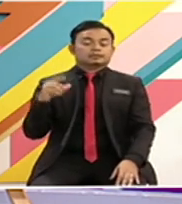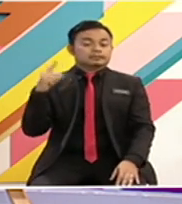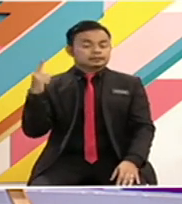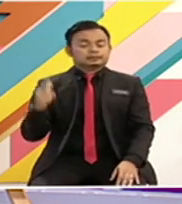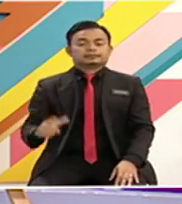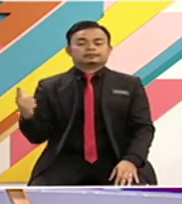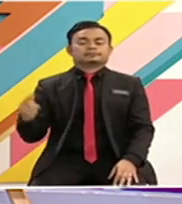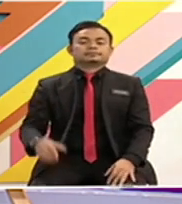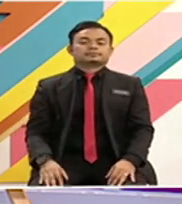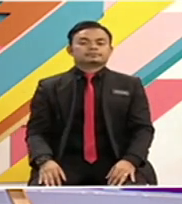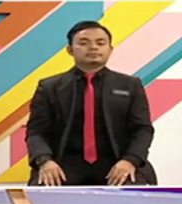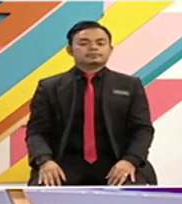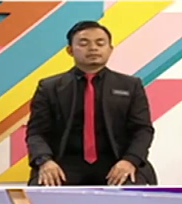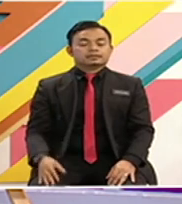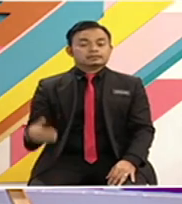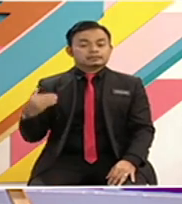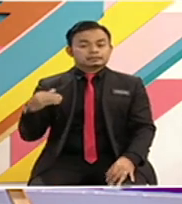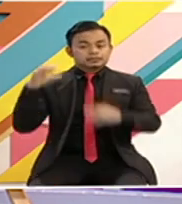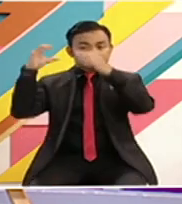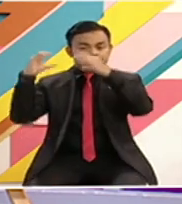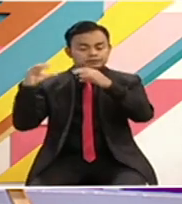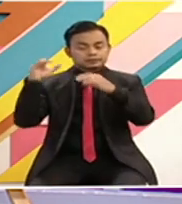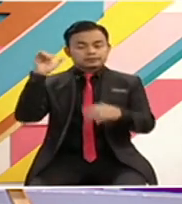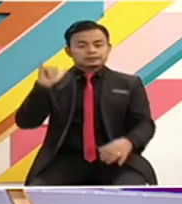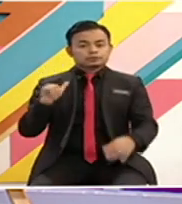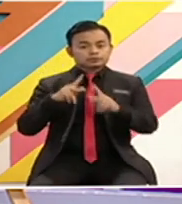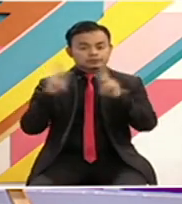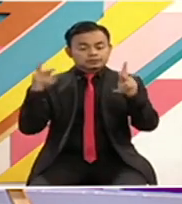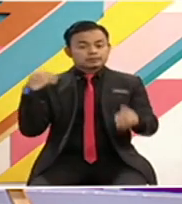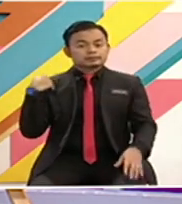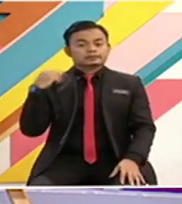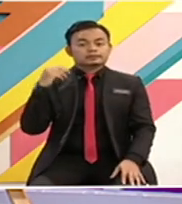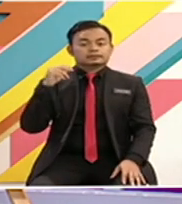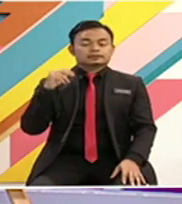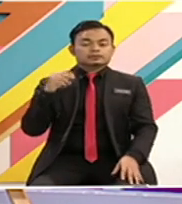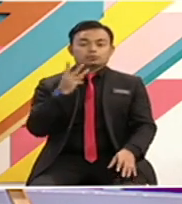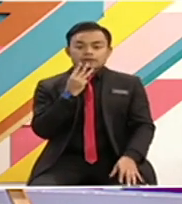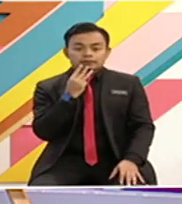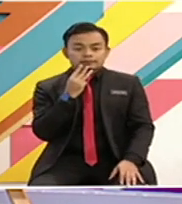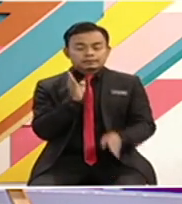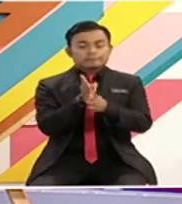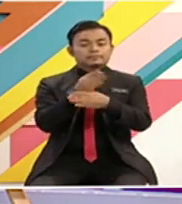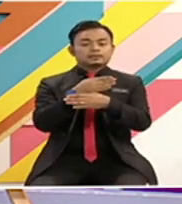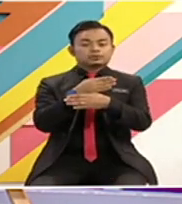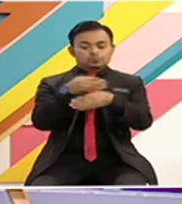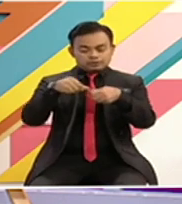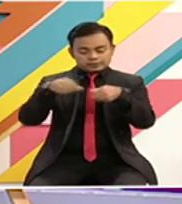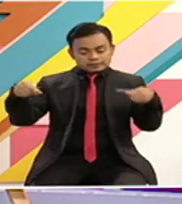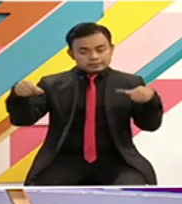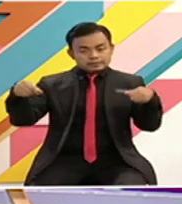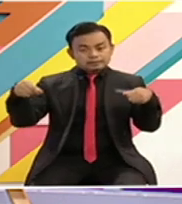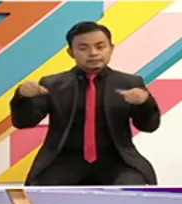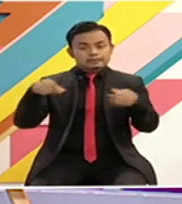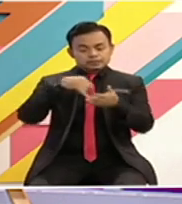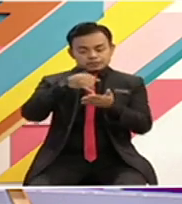merupakan ciri-ciri dari kontra warna Oke kontra bentuk kontrak garisan muncul